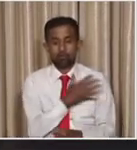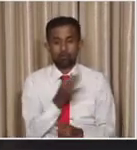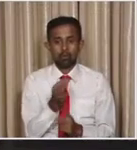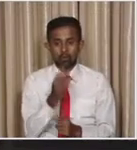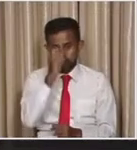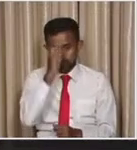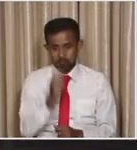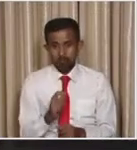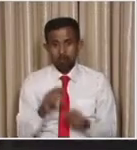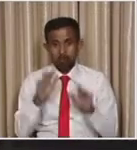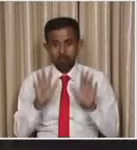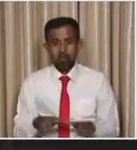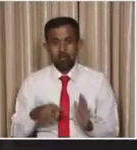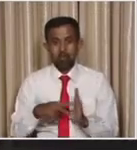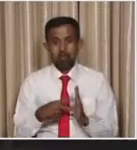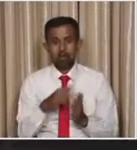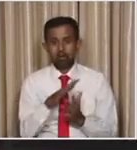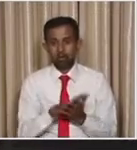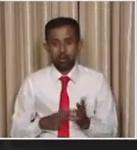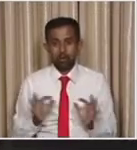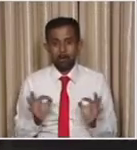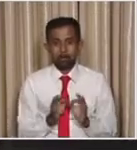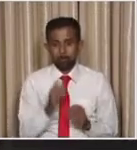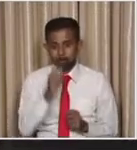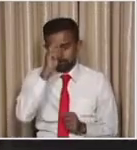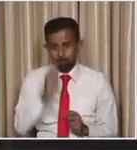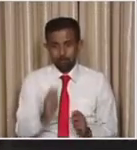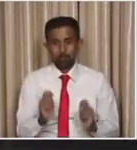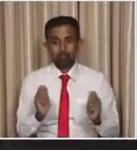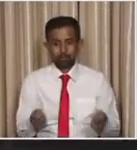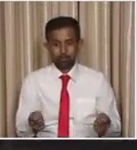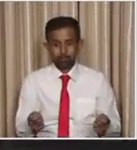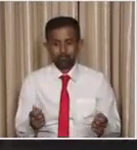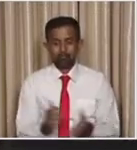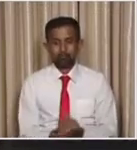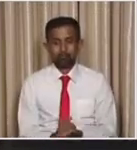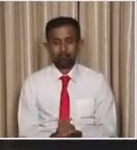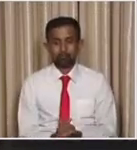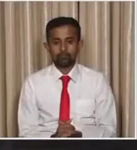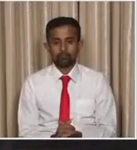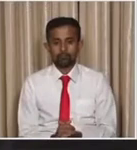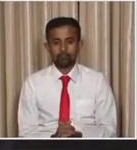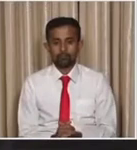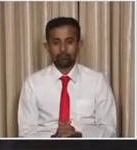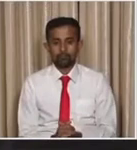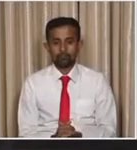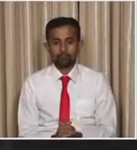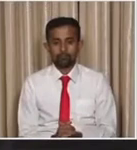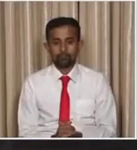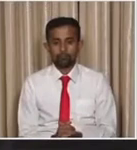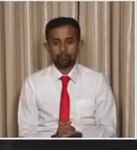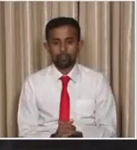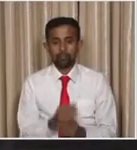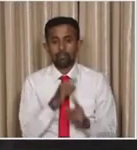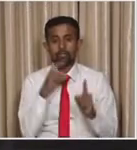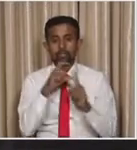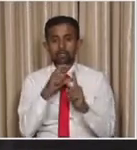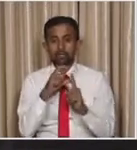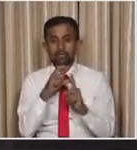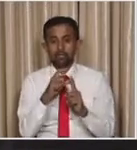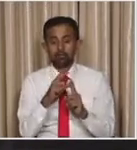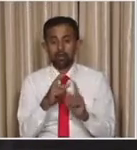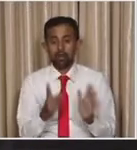ජනාධිපතිතුමාගේ අවසාන අයවැය ලේඛනයේ බැසිල් රාජපක්ෂ මහත්මයාගේ එනකොට ගෙනා. ඒකෙන් කරේ දිස්ත්‍රික් සංවර්ධන සභාවට ලක්ෂ